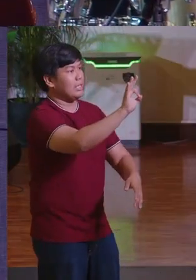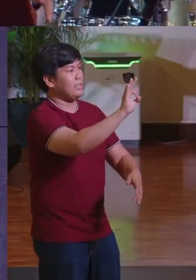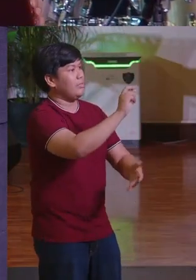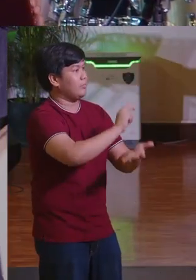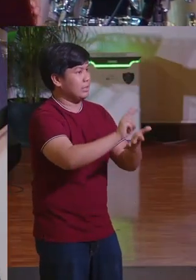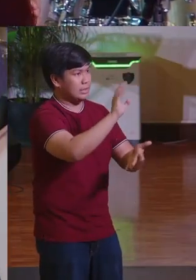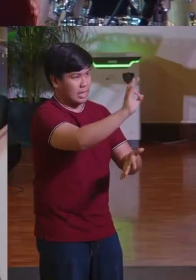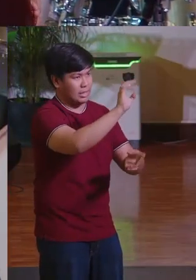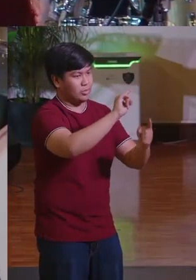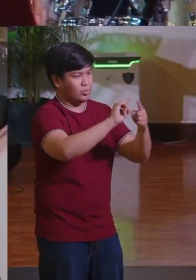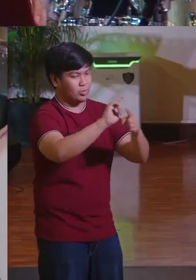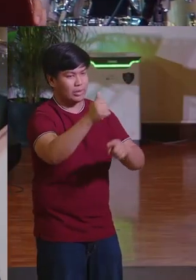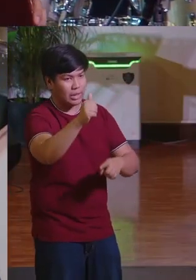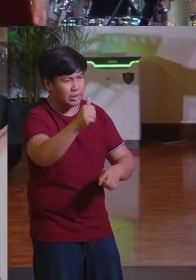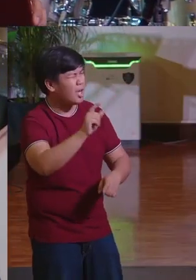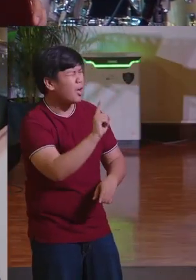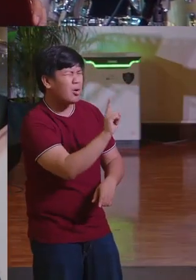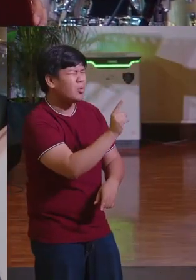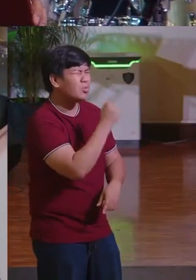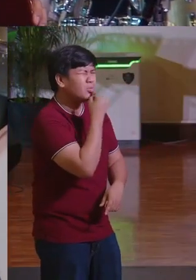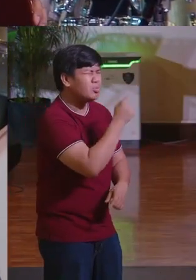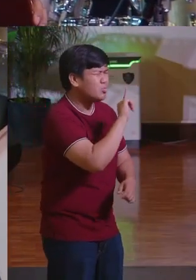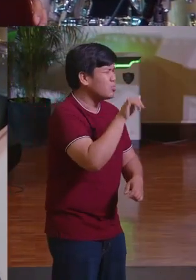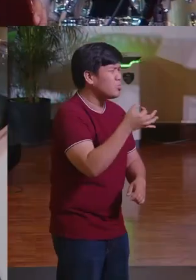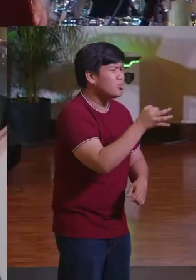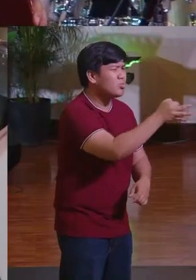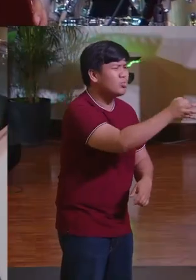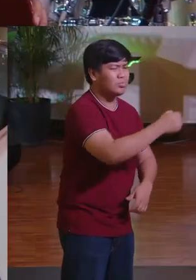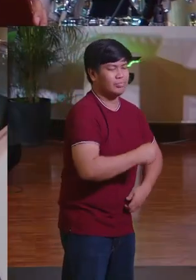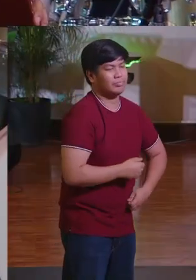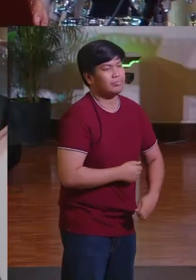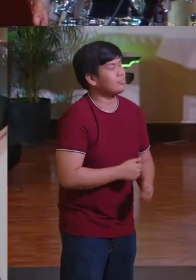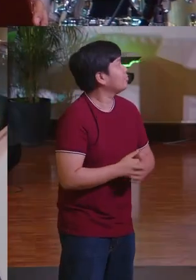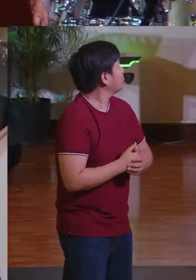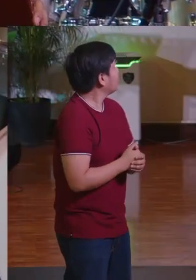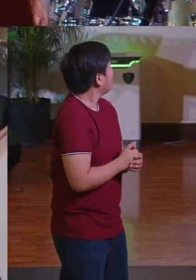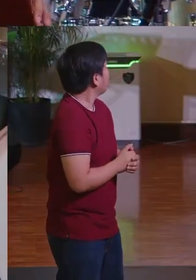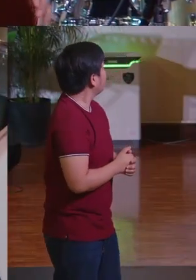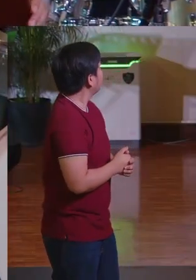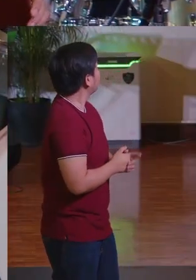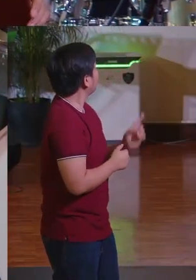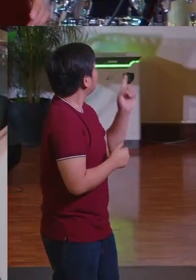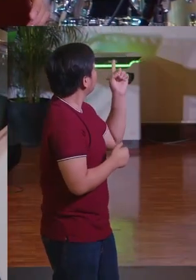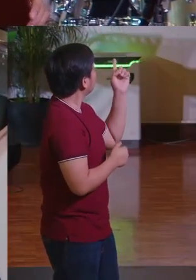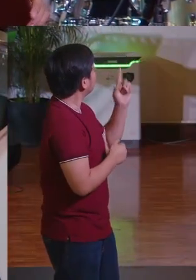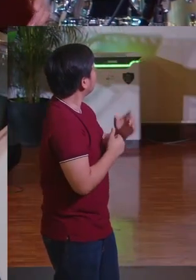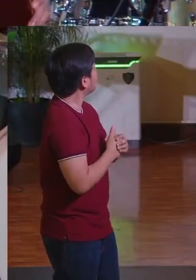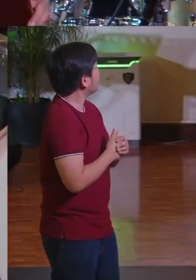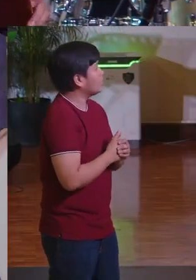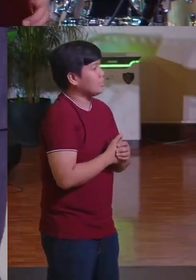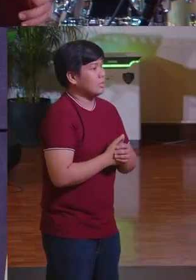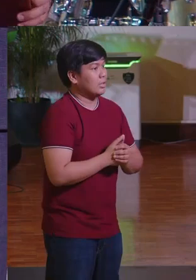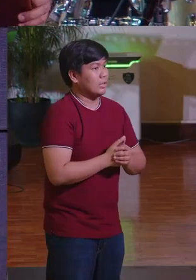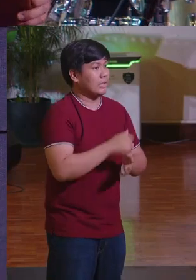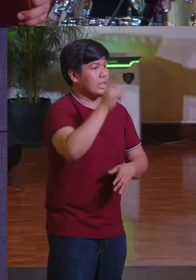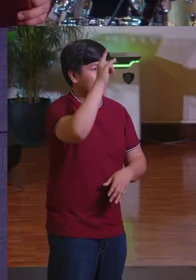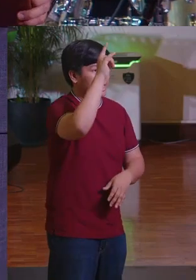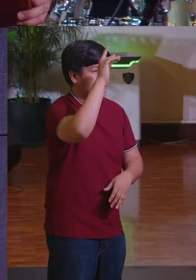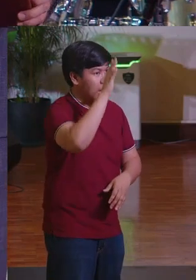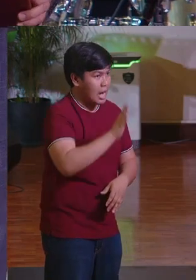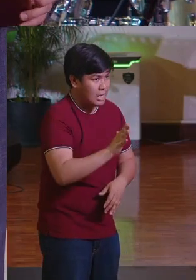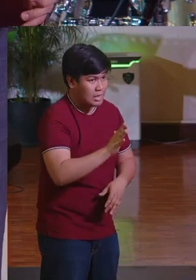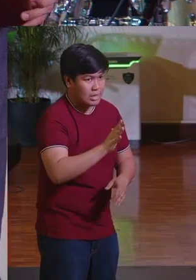pangalawang punto. Ang sinasabi po ang punto po natin dito, ang pangingibabaw ng kapangyarihan ng Diyos